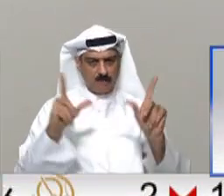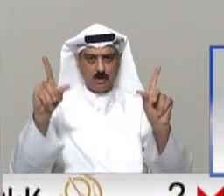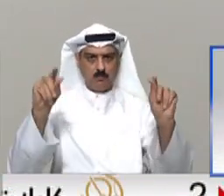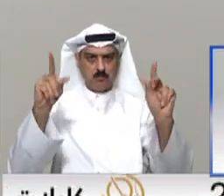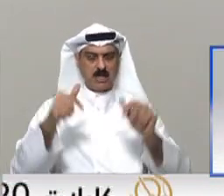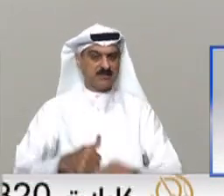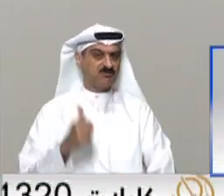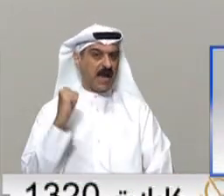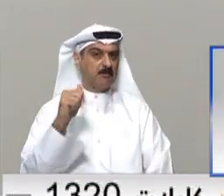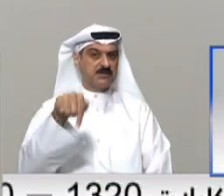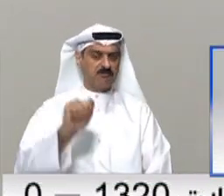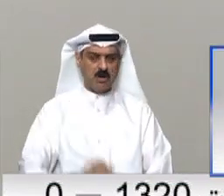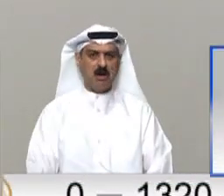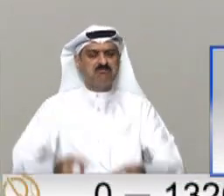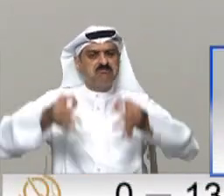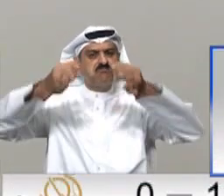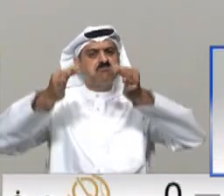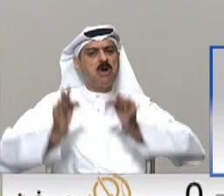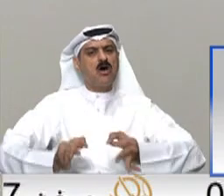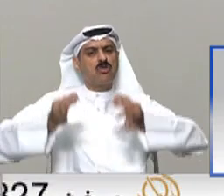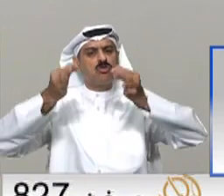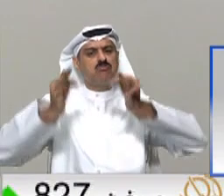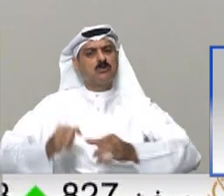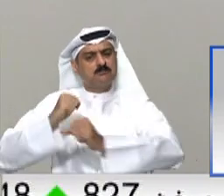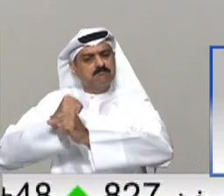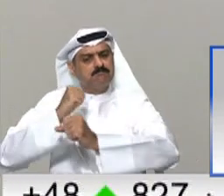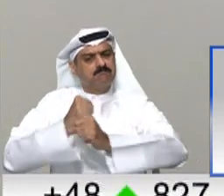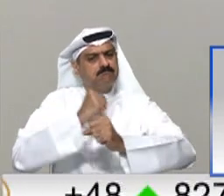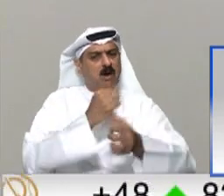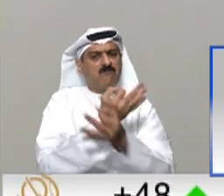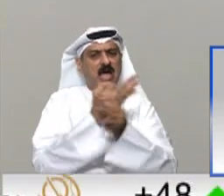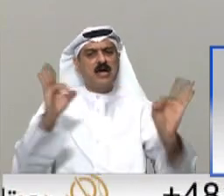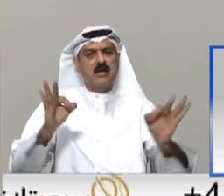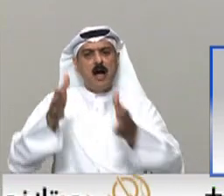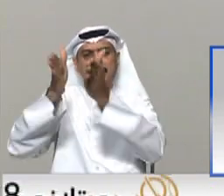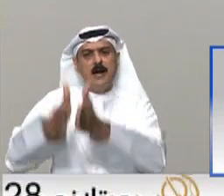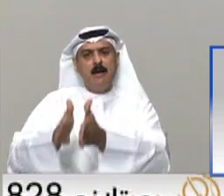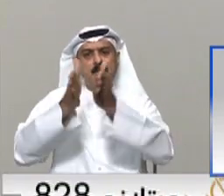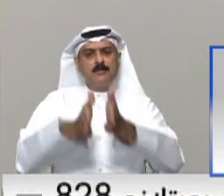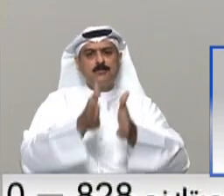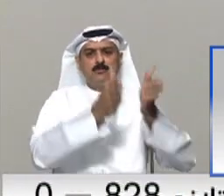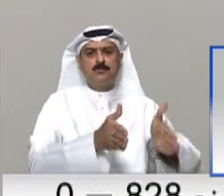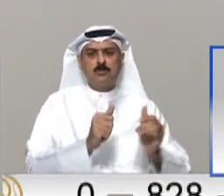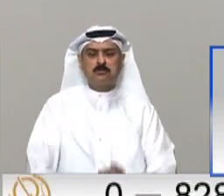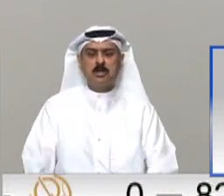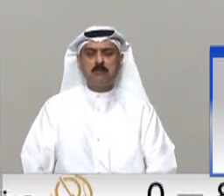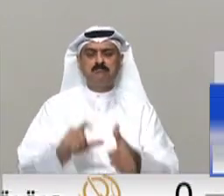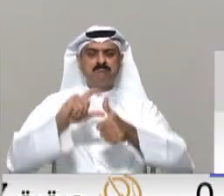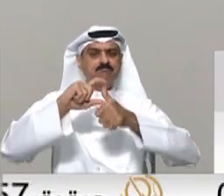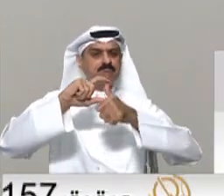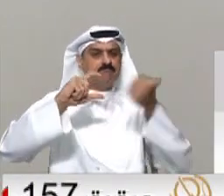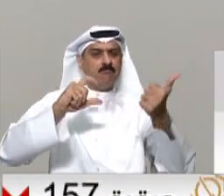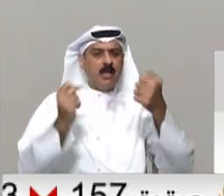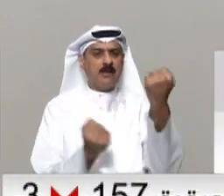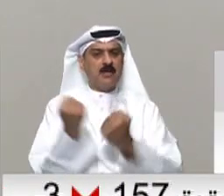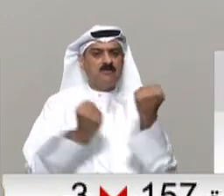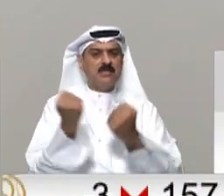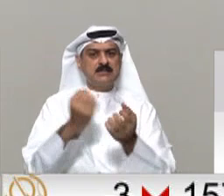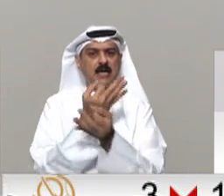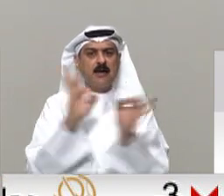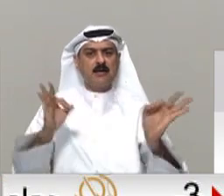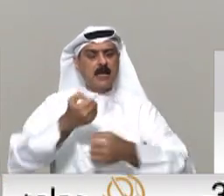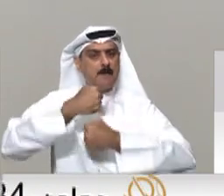بكل ما أتينا من طاقة عن طريق تجهيز كافة المعدات والآليات، وأيضا